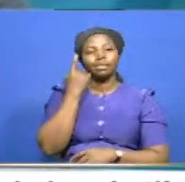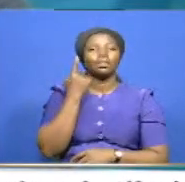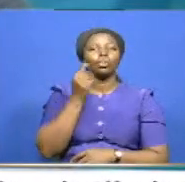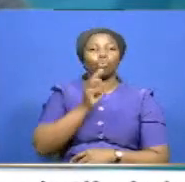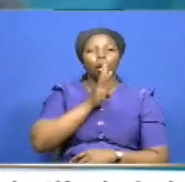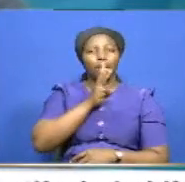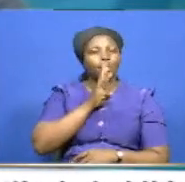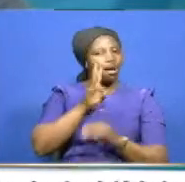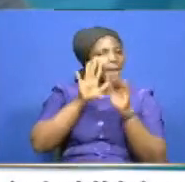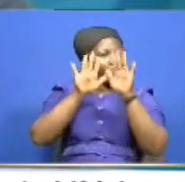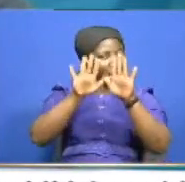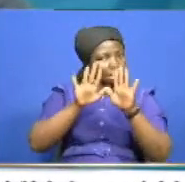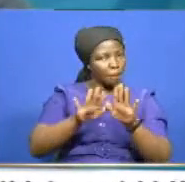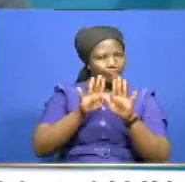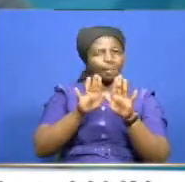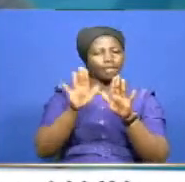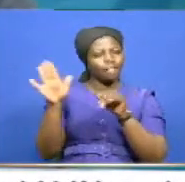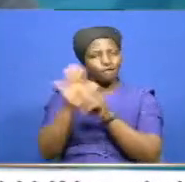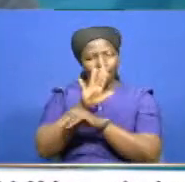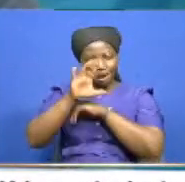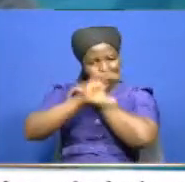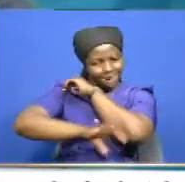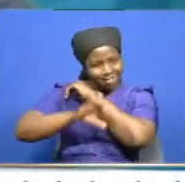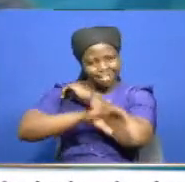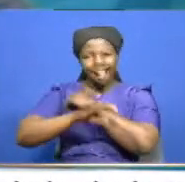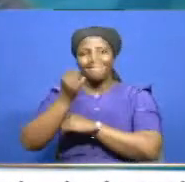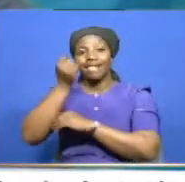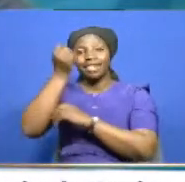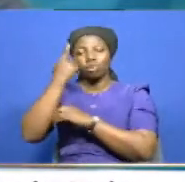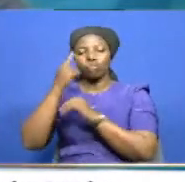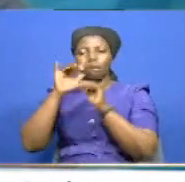maji. Hata the whole country wamejua muhimu ya maji,